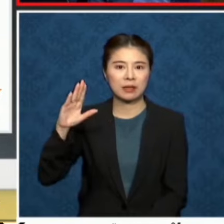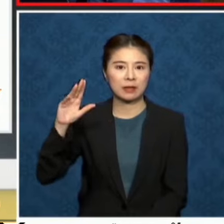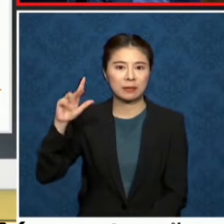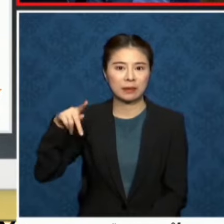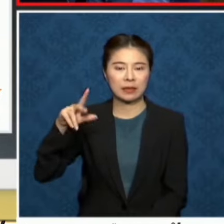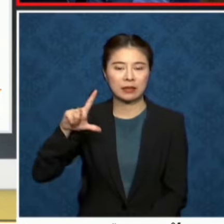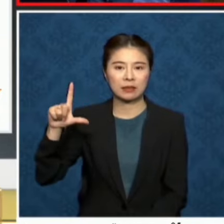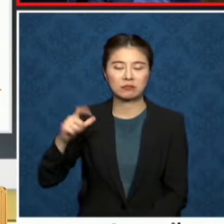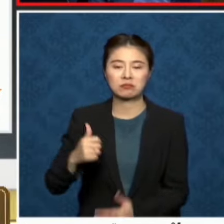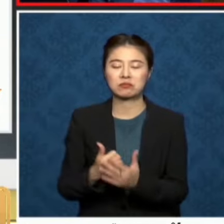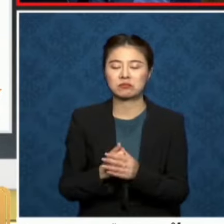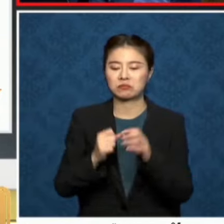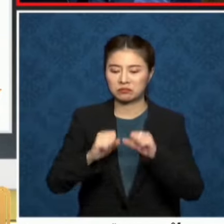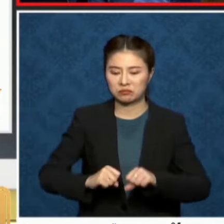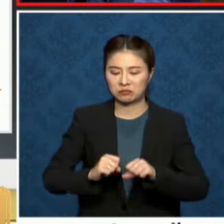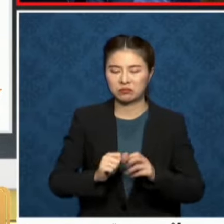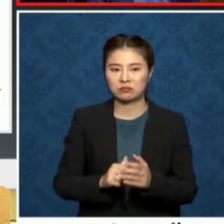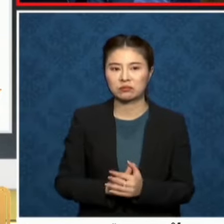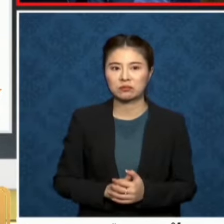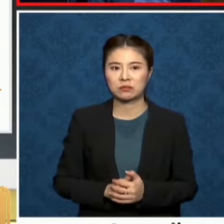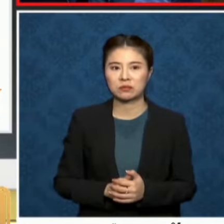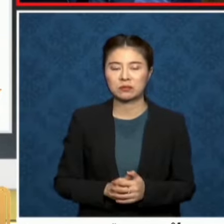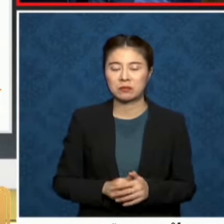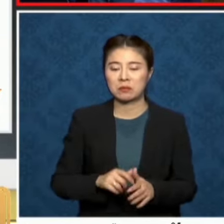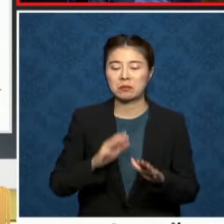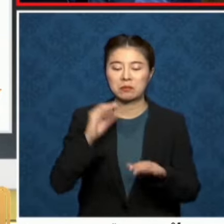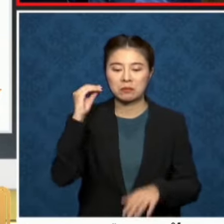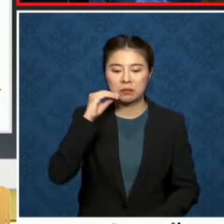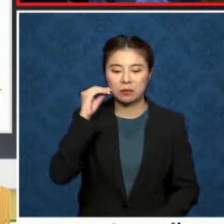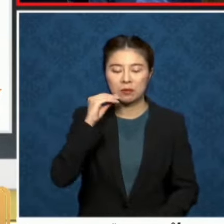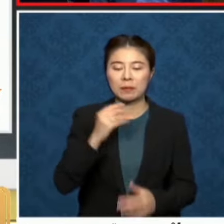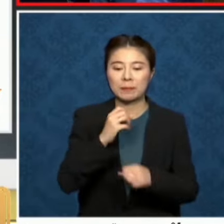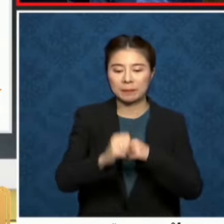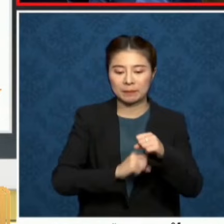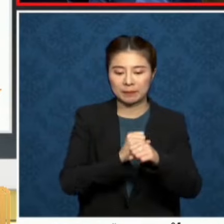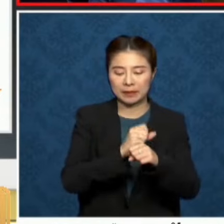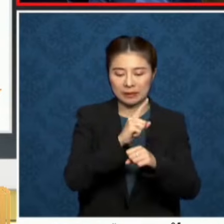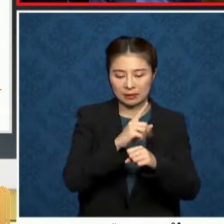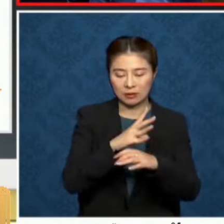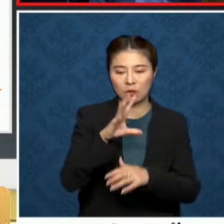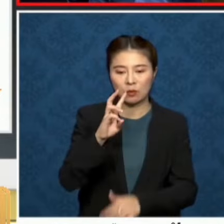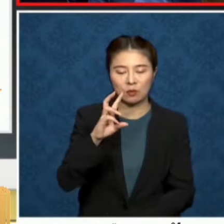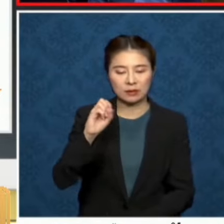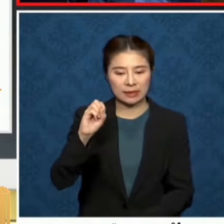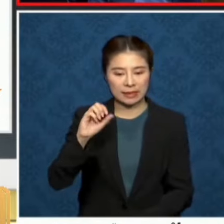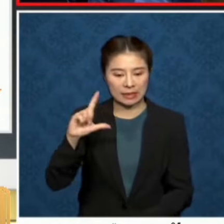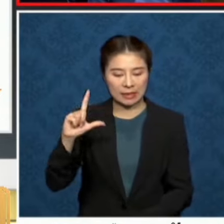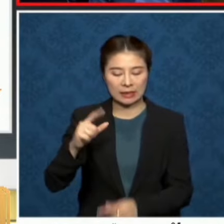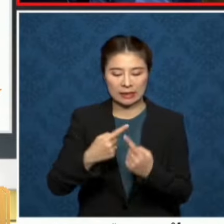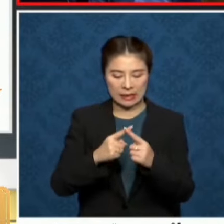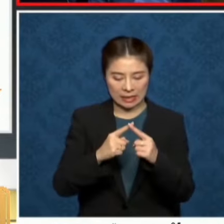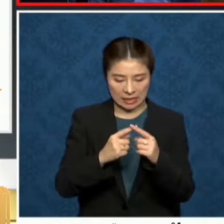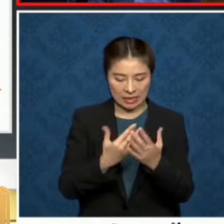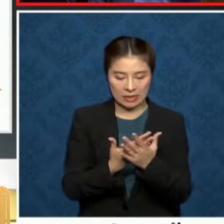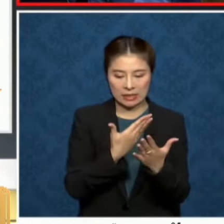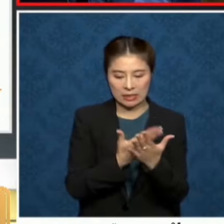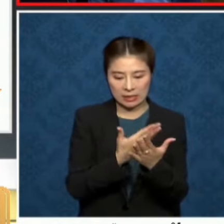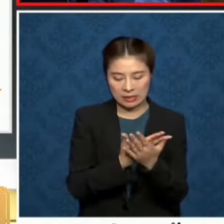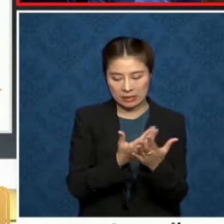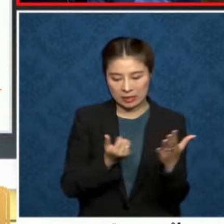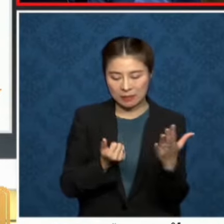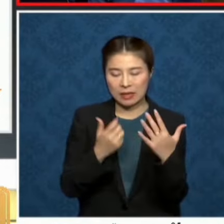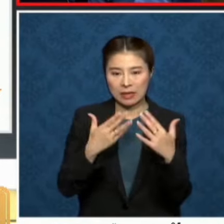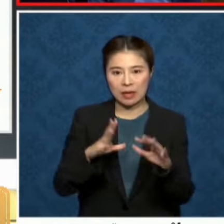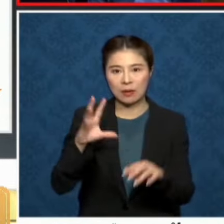ราอนุมัติรายจ่ายลงทุนทั้งปีเนี่ยราวๆ 600,000 ล้านบาทนะคะแต่ปรากฏว่าเบิกจ่ายไปได้แค่